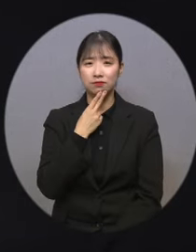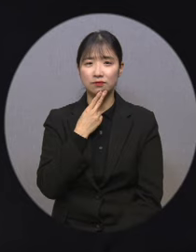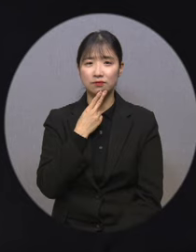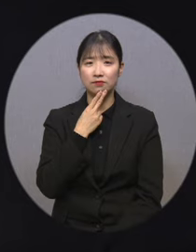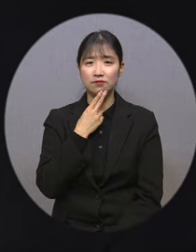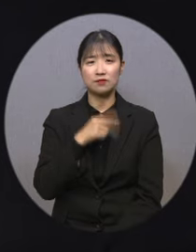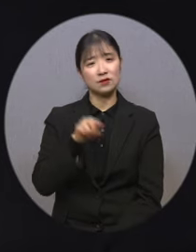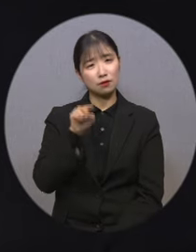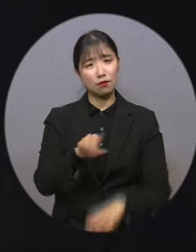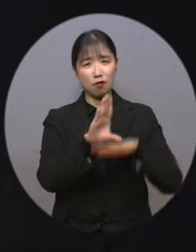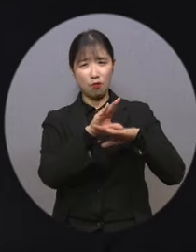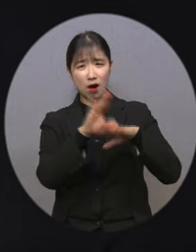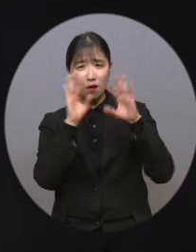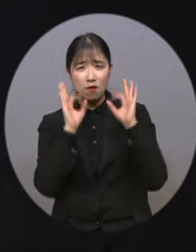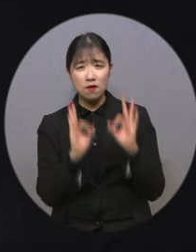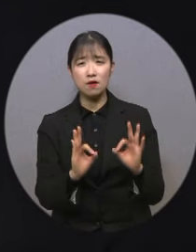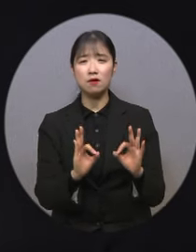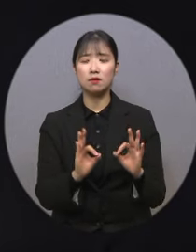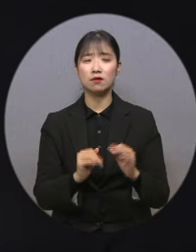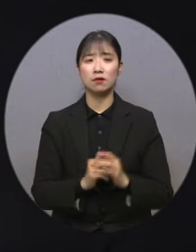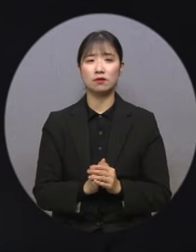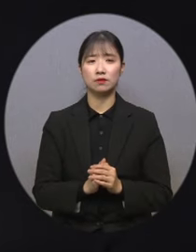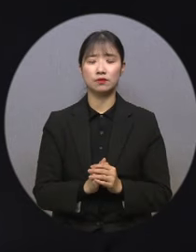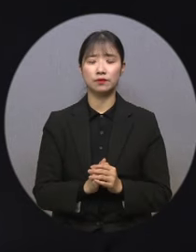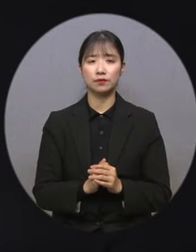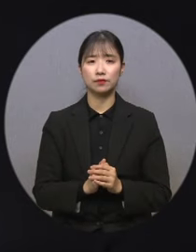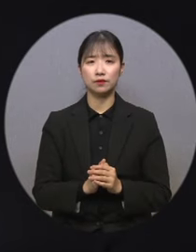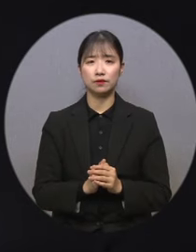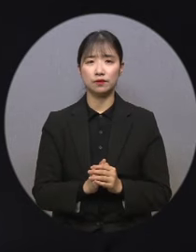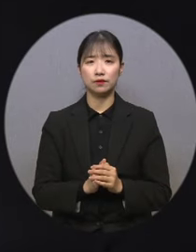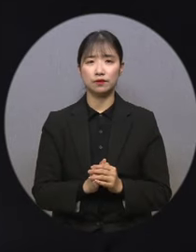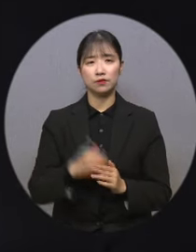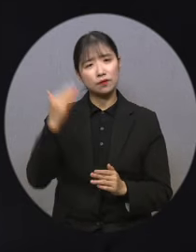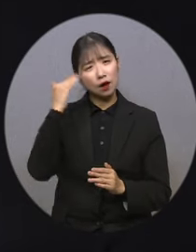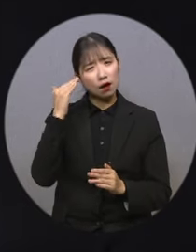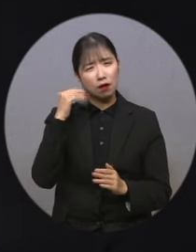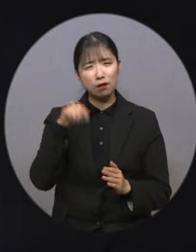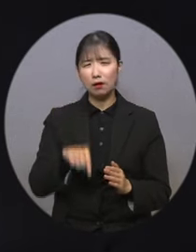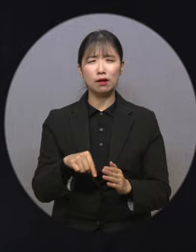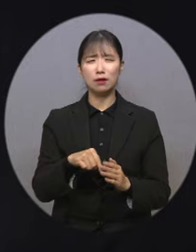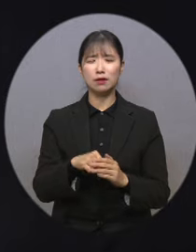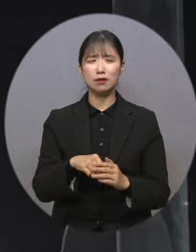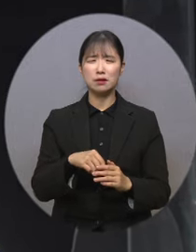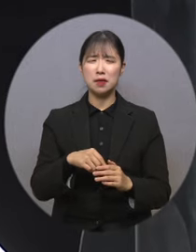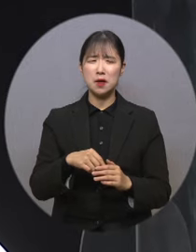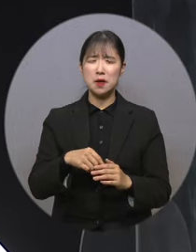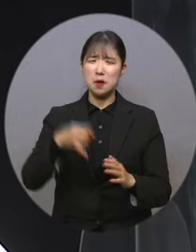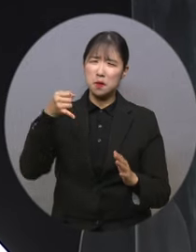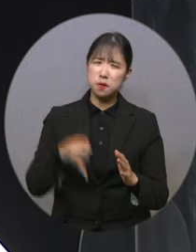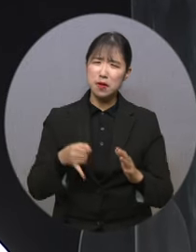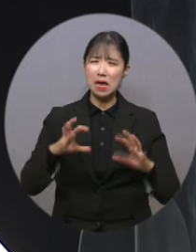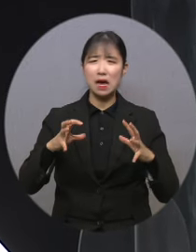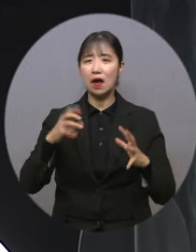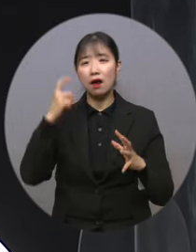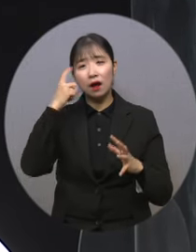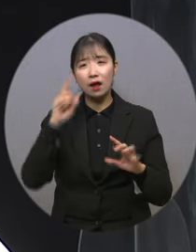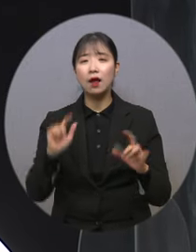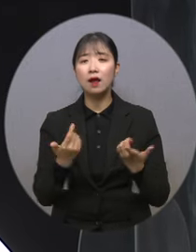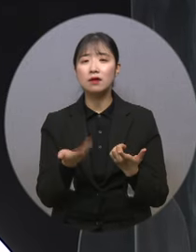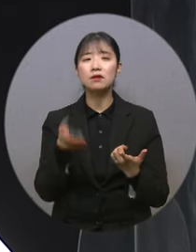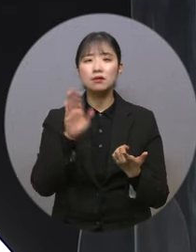그러니까 그런 방송을 볼 때 어이 우리나라 감히 계곡 이라고 생각하지 않는데